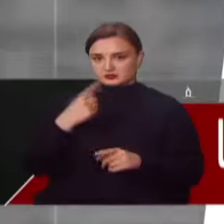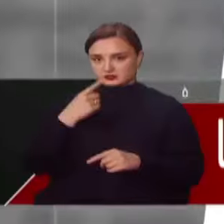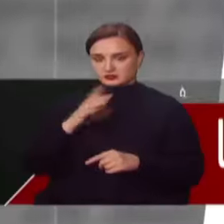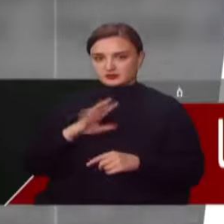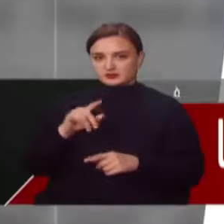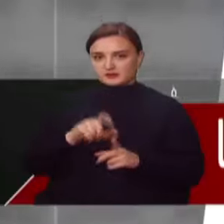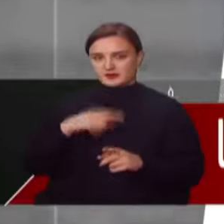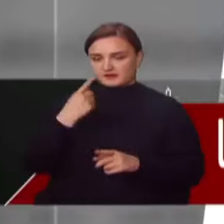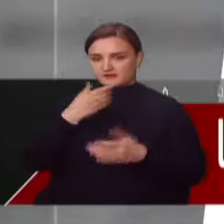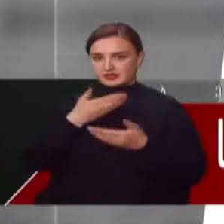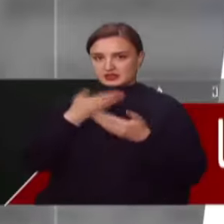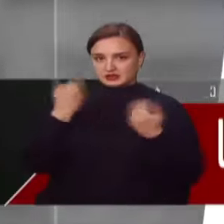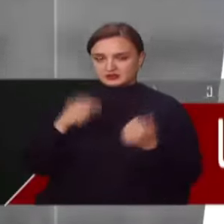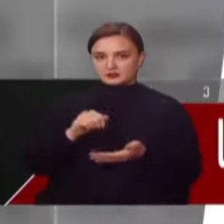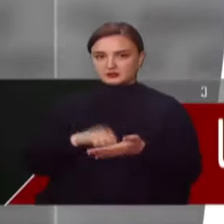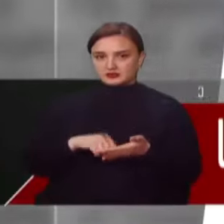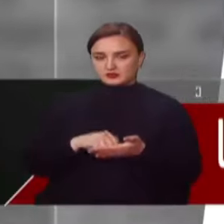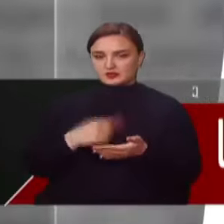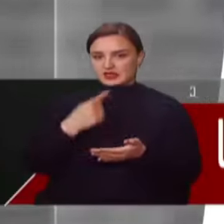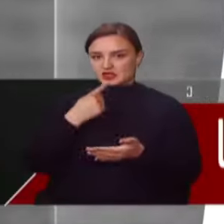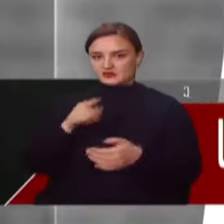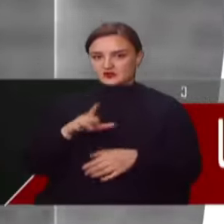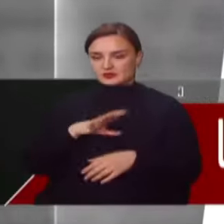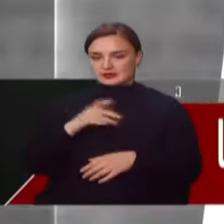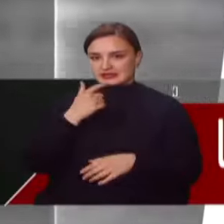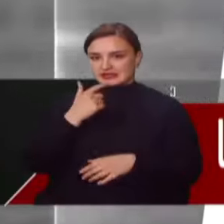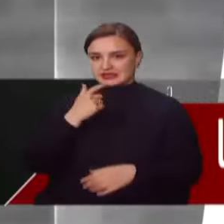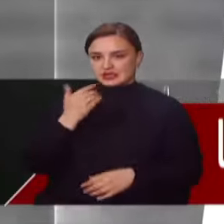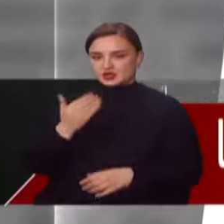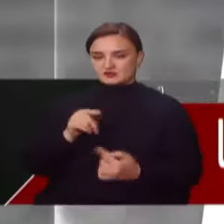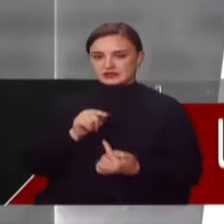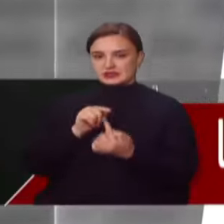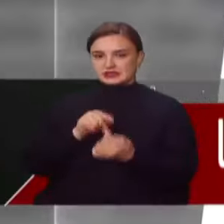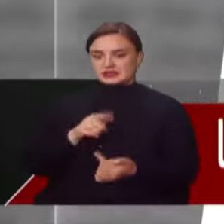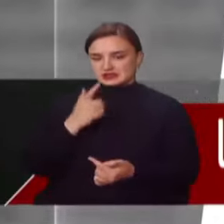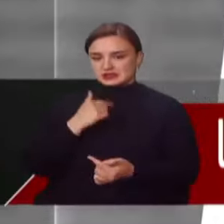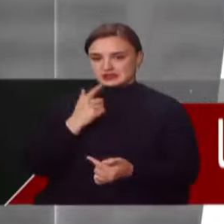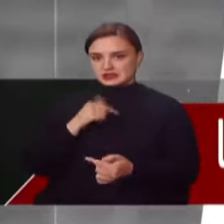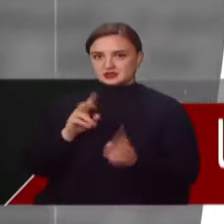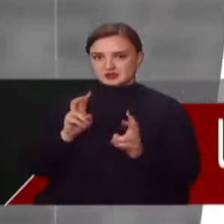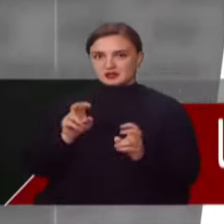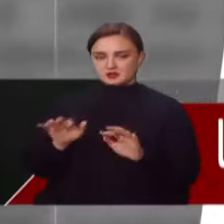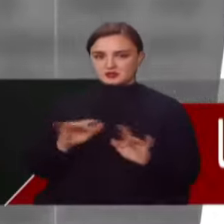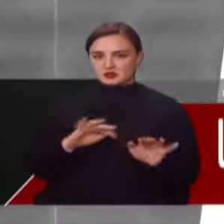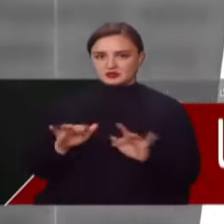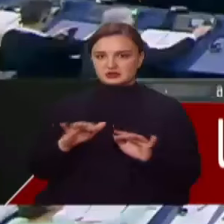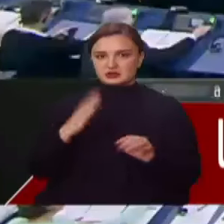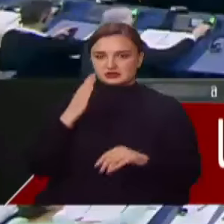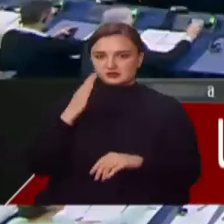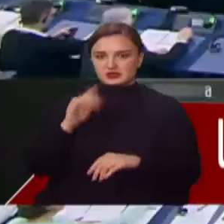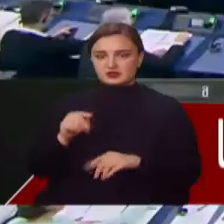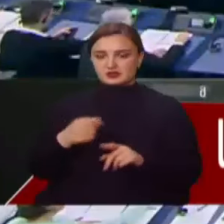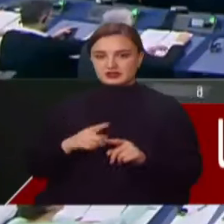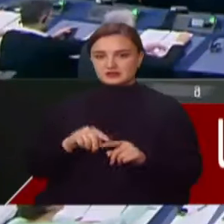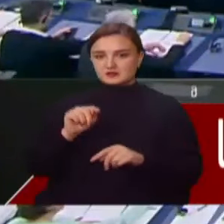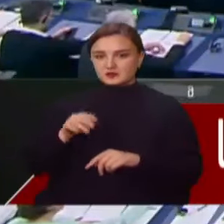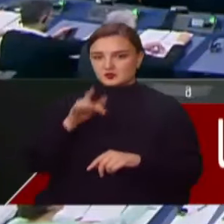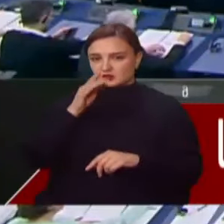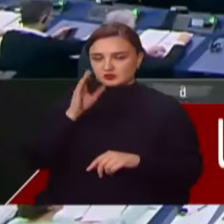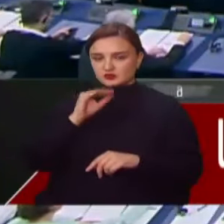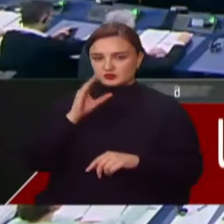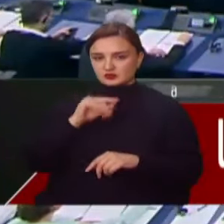რომ არ არსებობს საფუძველი, რათა ეჭვი შეიტანოს მიხელ სააკაშვილის წინააღმდეგ სისხლის სამართლებრივი პროცესის სამართლიანობაში. ეს მაშინ,